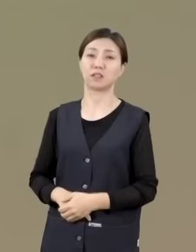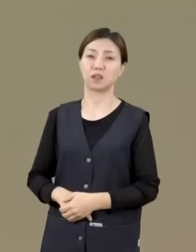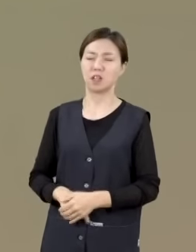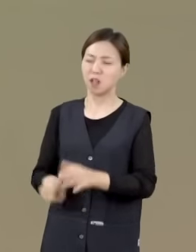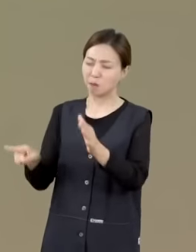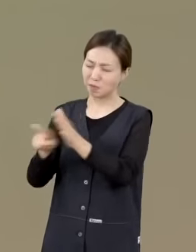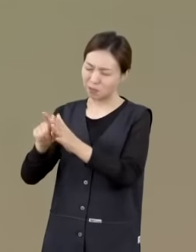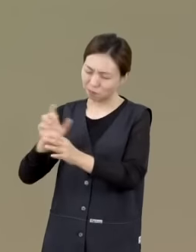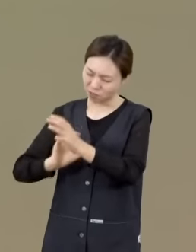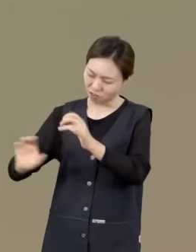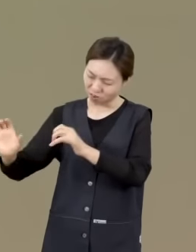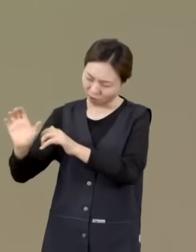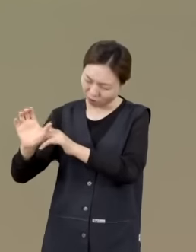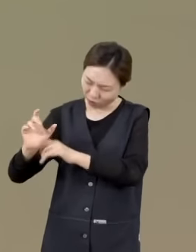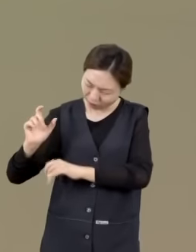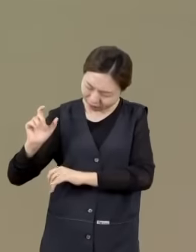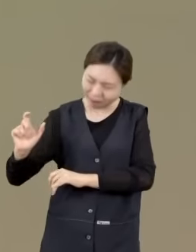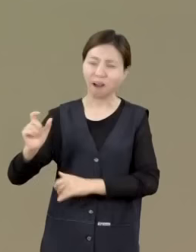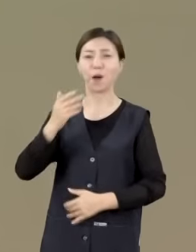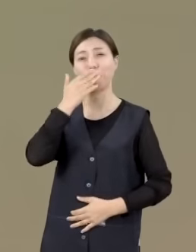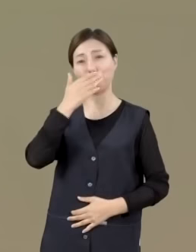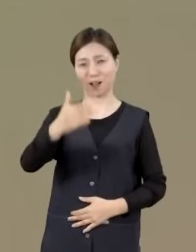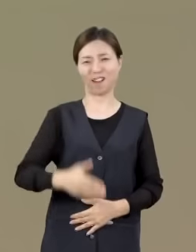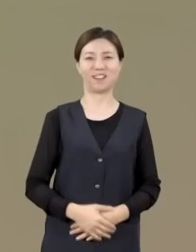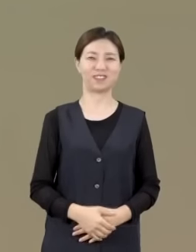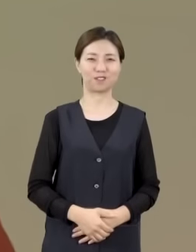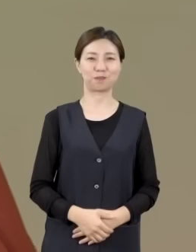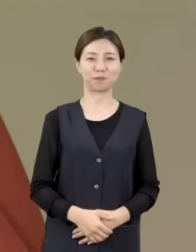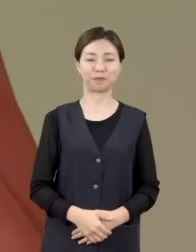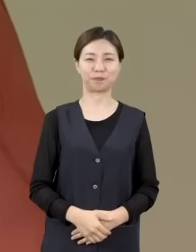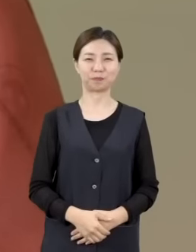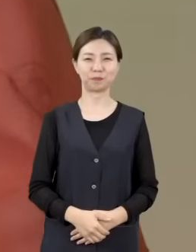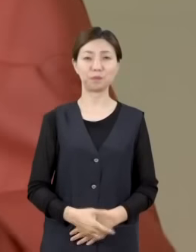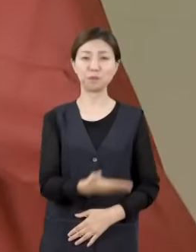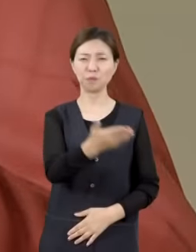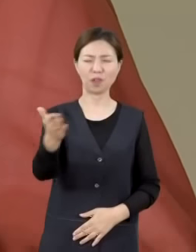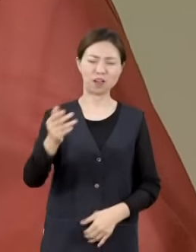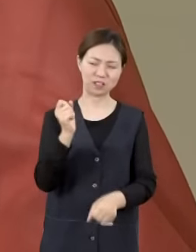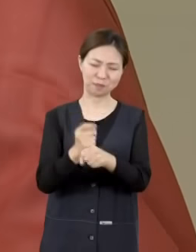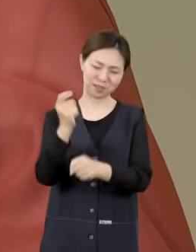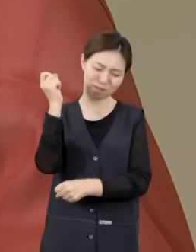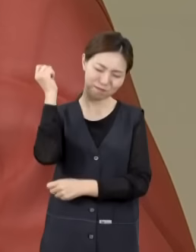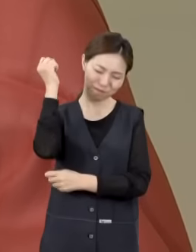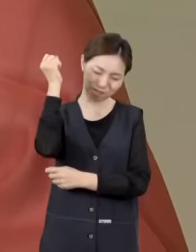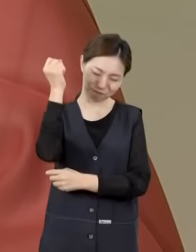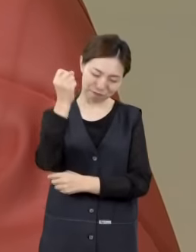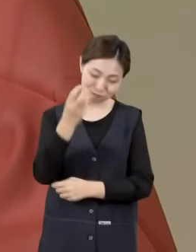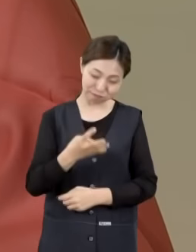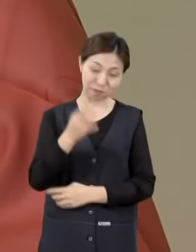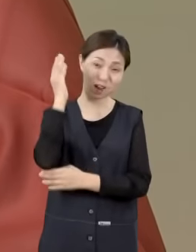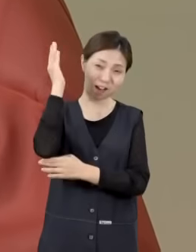걸 느끼게 되었다라는 말씀을 자주자주